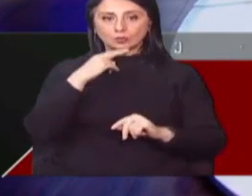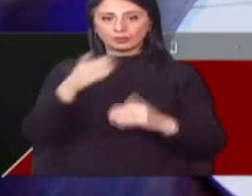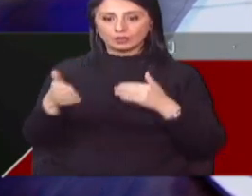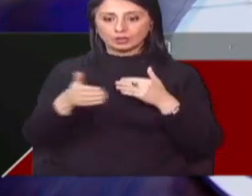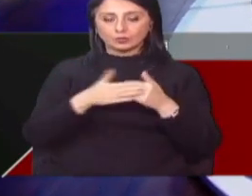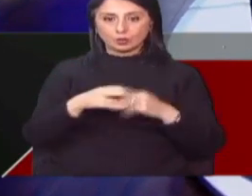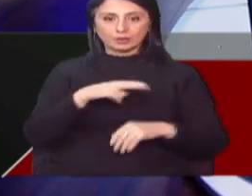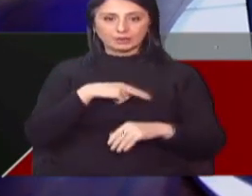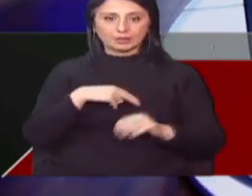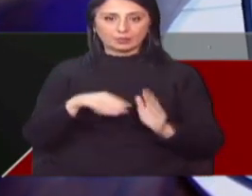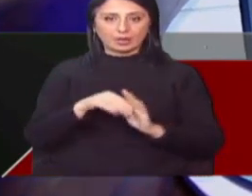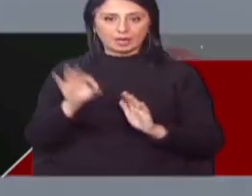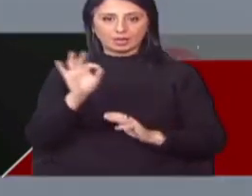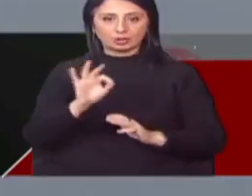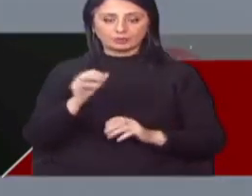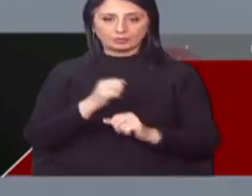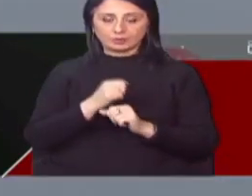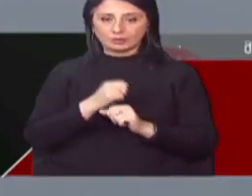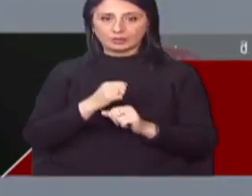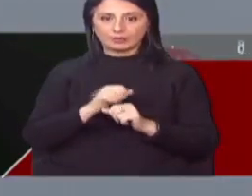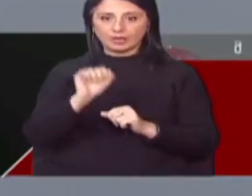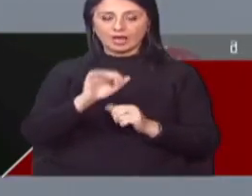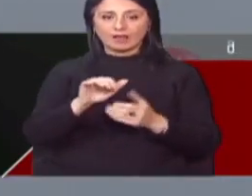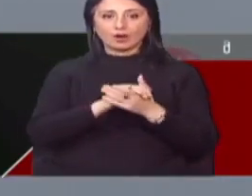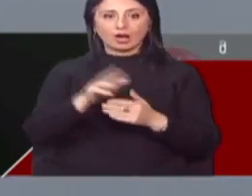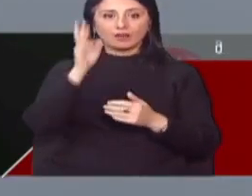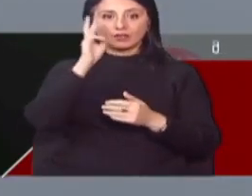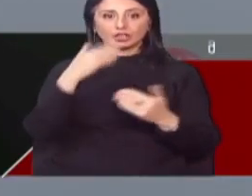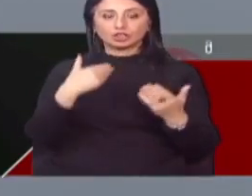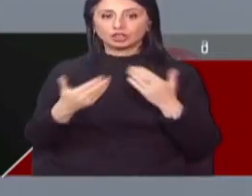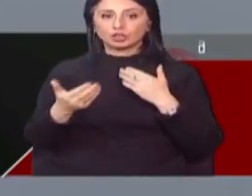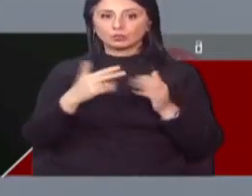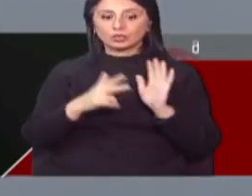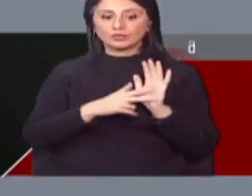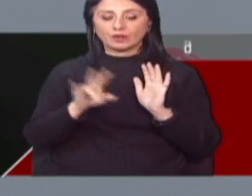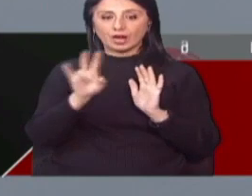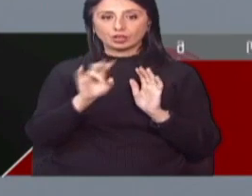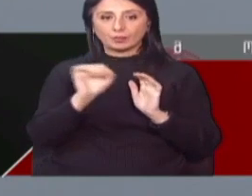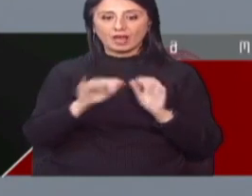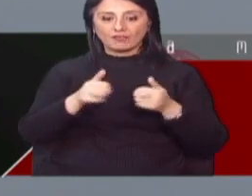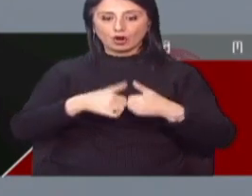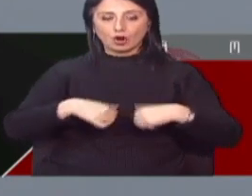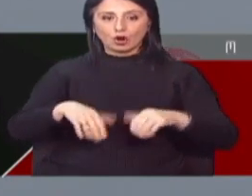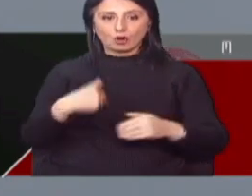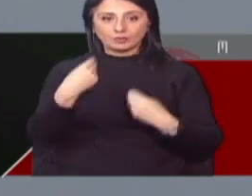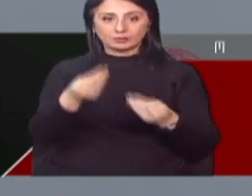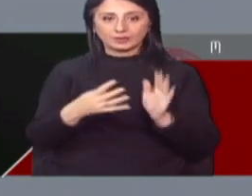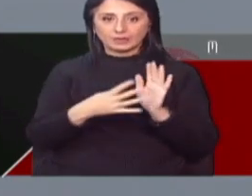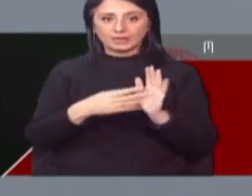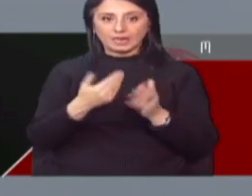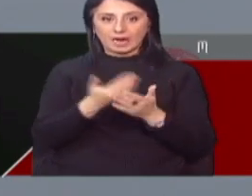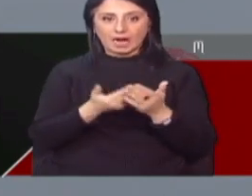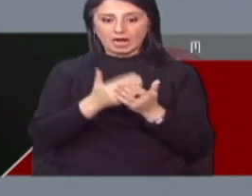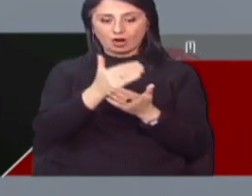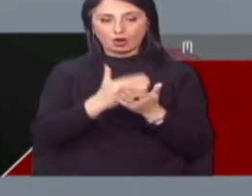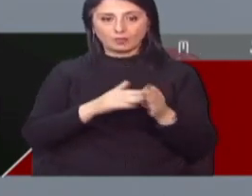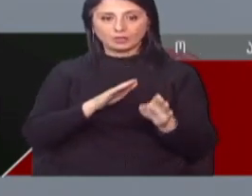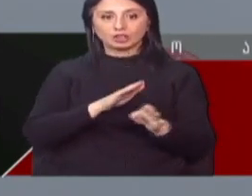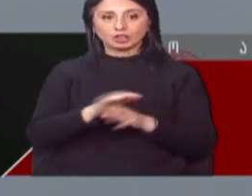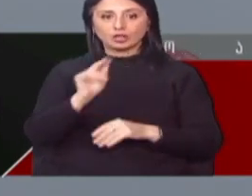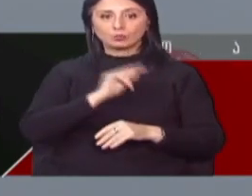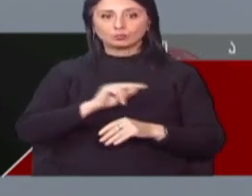Moahloebul, sa Parlamentul Arcevne, Bzeket, Deba. Eurocapșuris, Elcis, Moțo, Deba, Rom, Rva, Noember, sa Eurocomisii, Smergat, Samulit, Hra, Recomendații, Șesa,